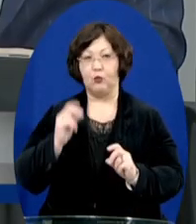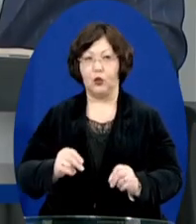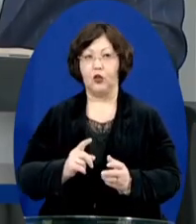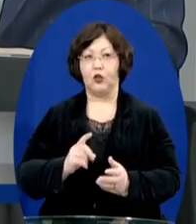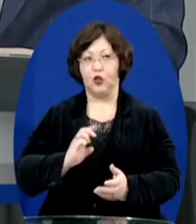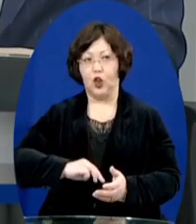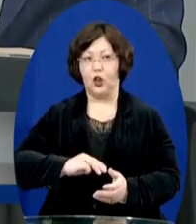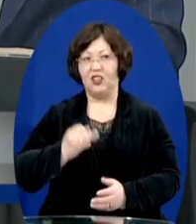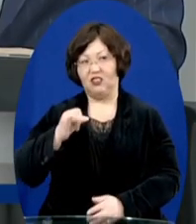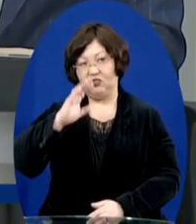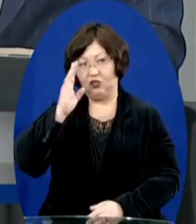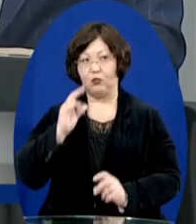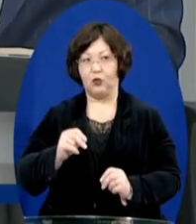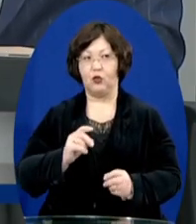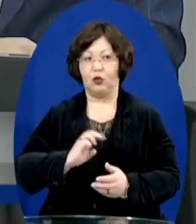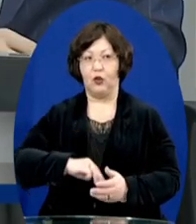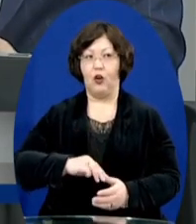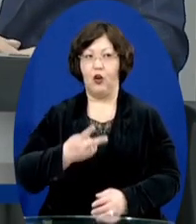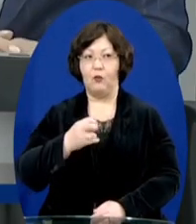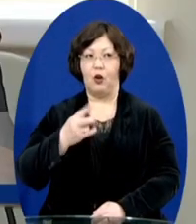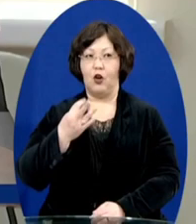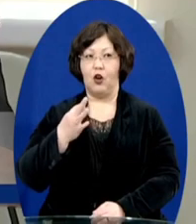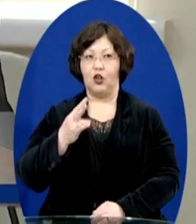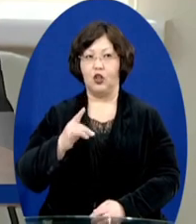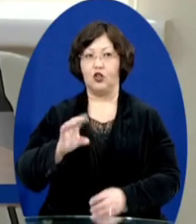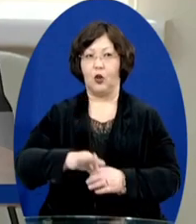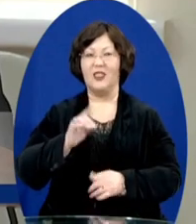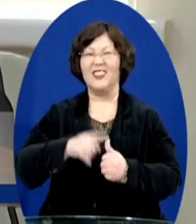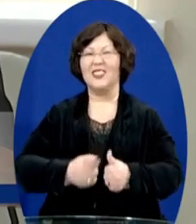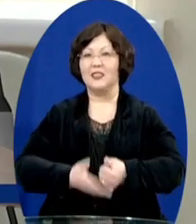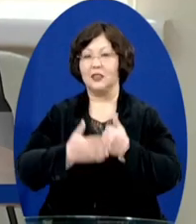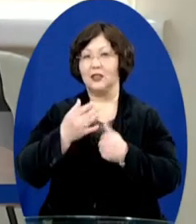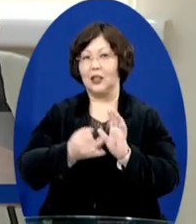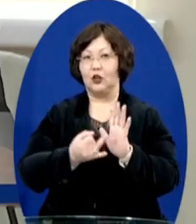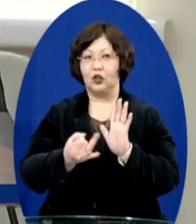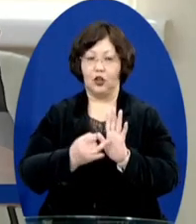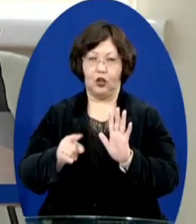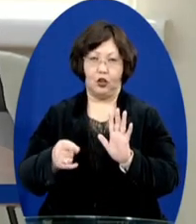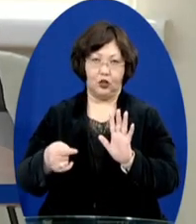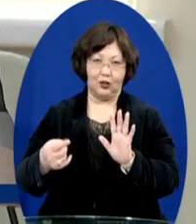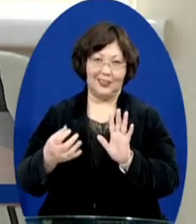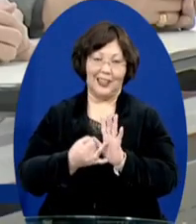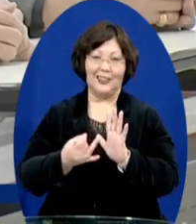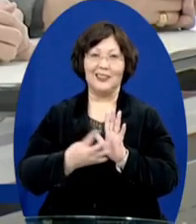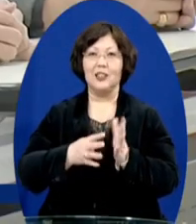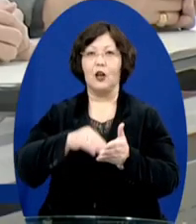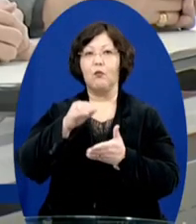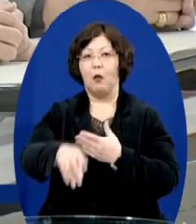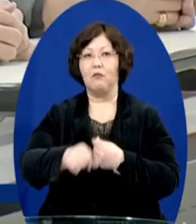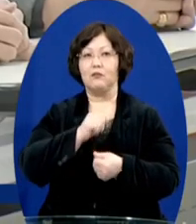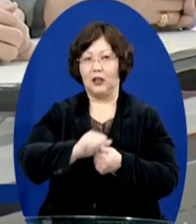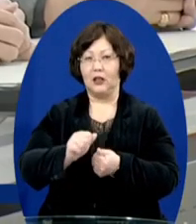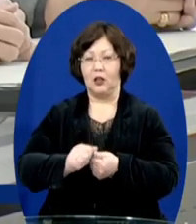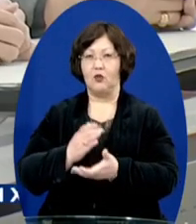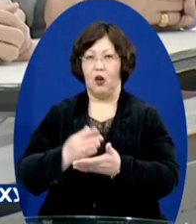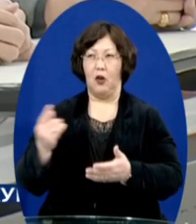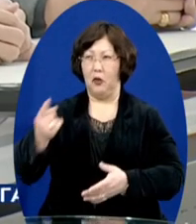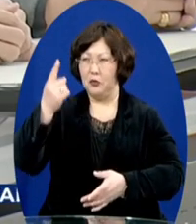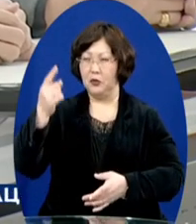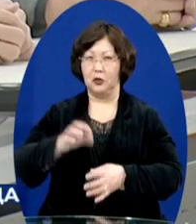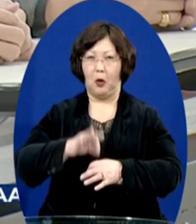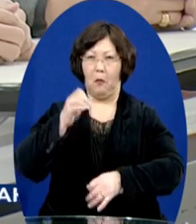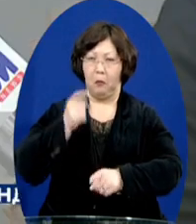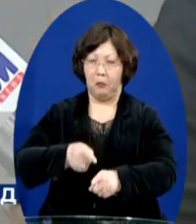байгаа. 2020 оны сонгуульд нэр дэвшигчид 77-оос 79 тэрбум төгрөг зардал гаргажээ. Хит өндөр